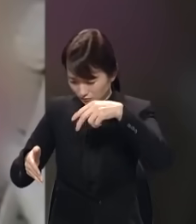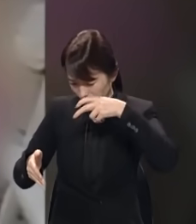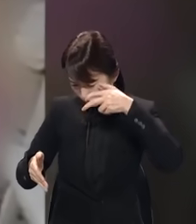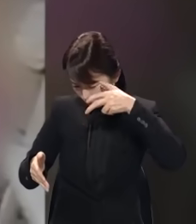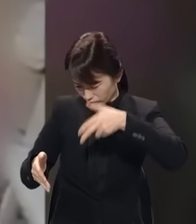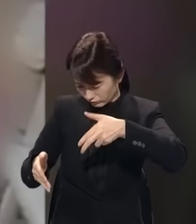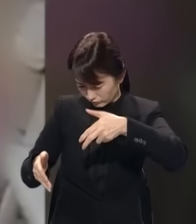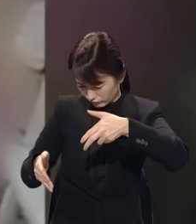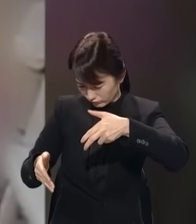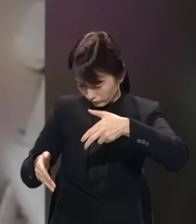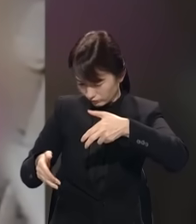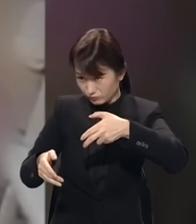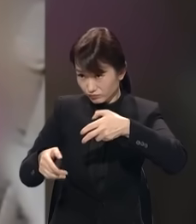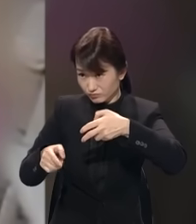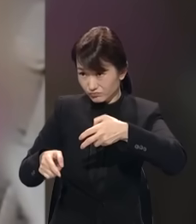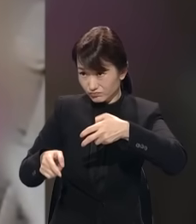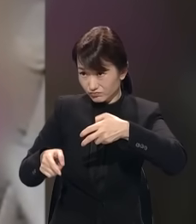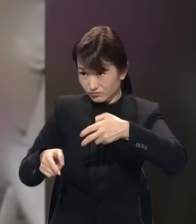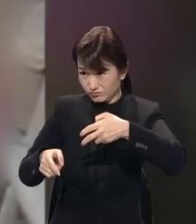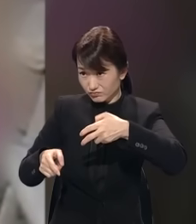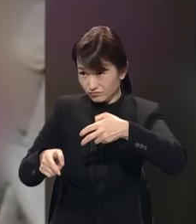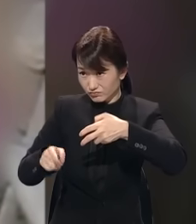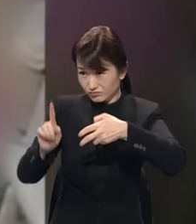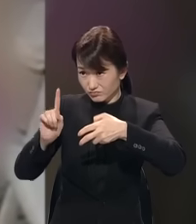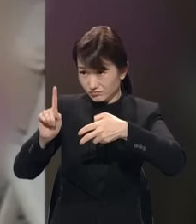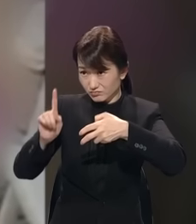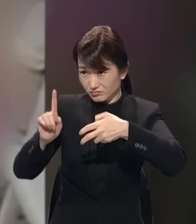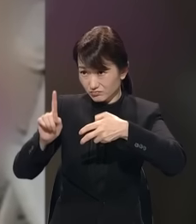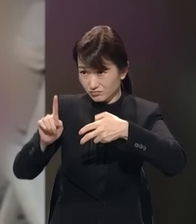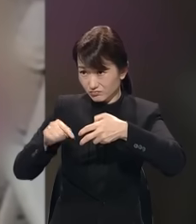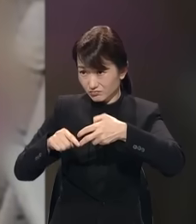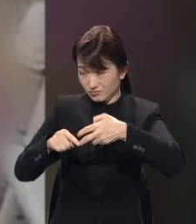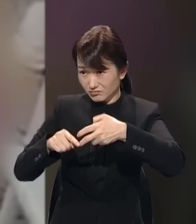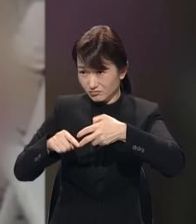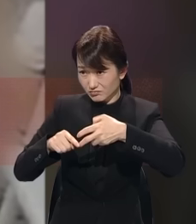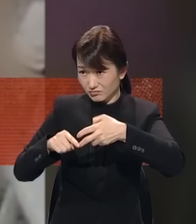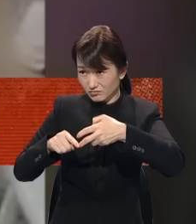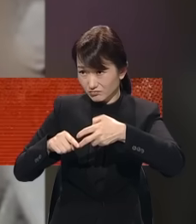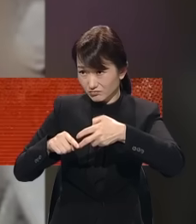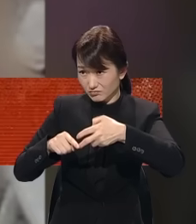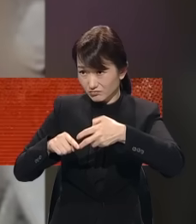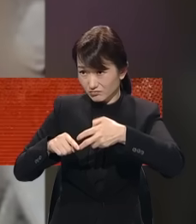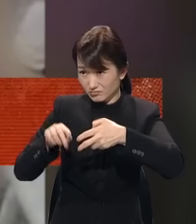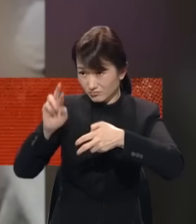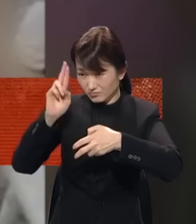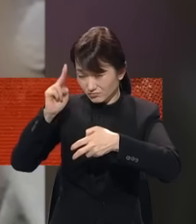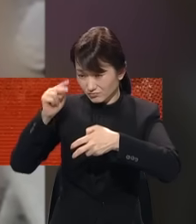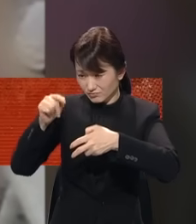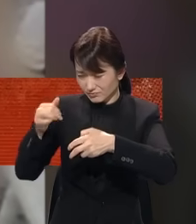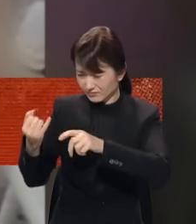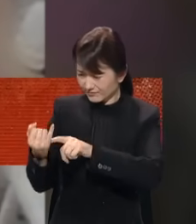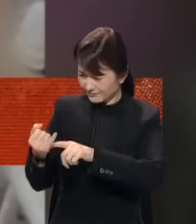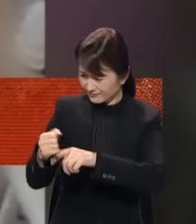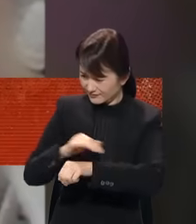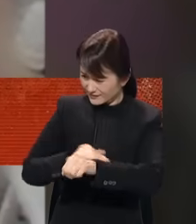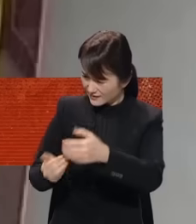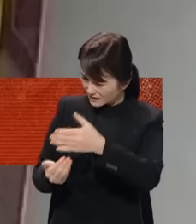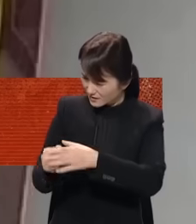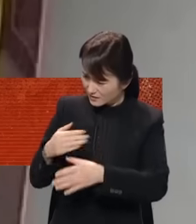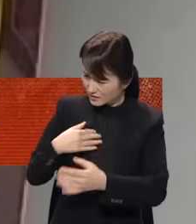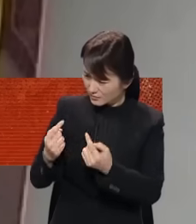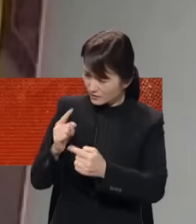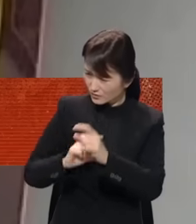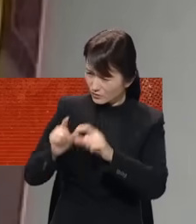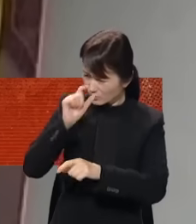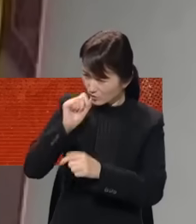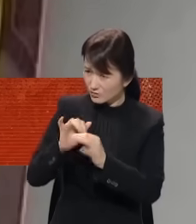하더니 아 진짜 야 박상희 네가 그렇게 잘났어 남보다 더 좋은 놈 만나서